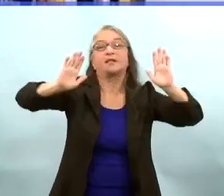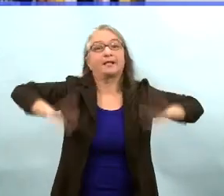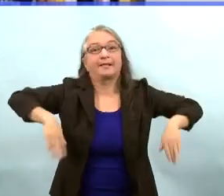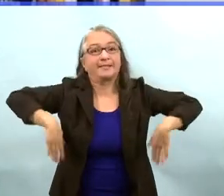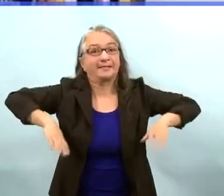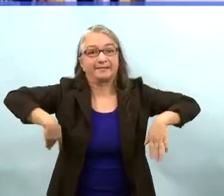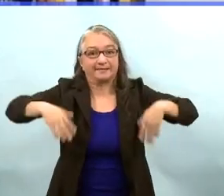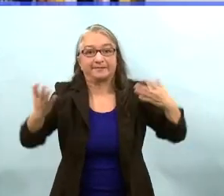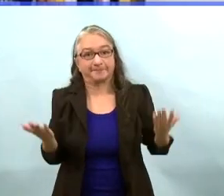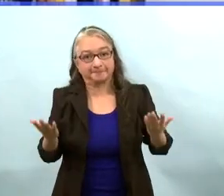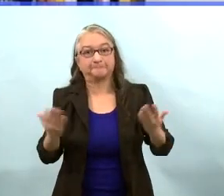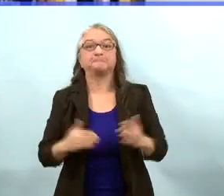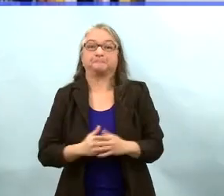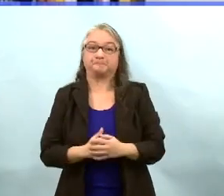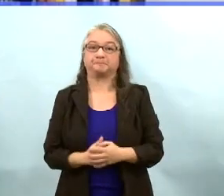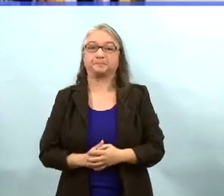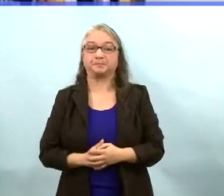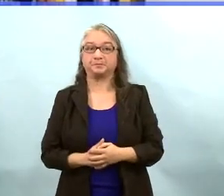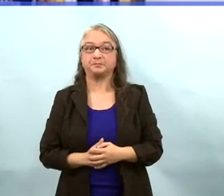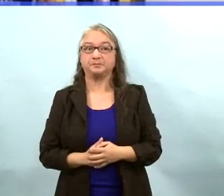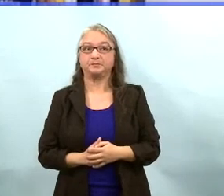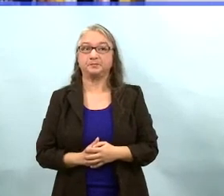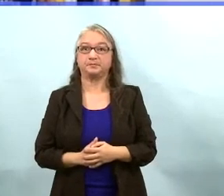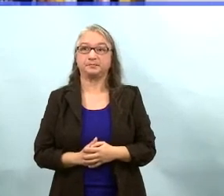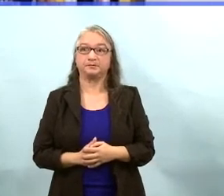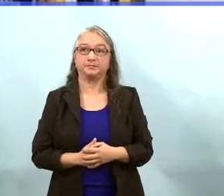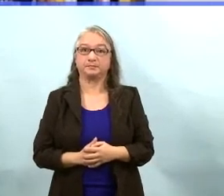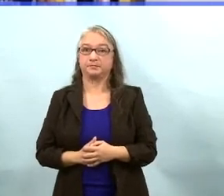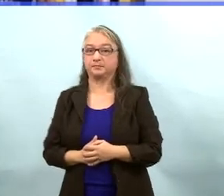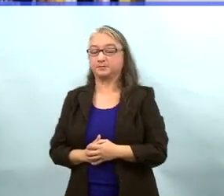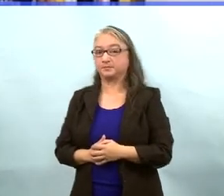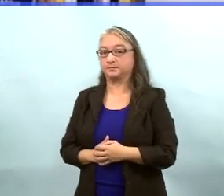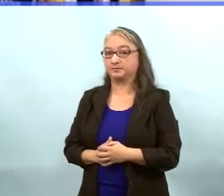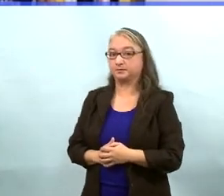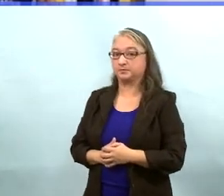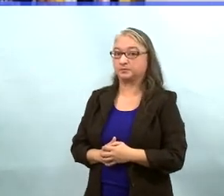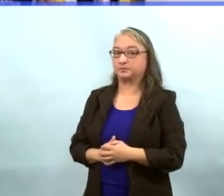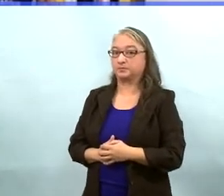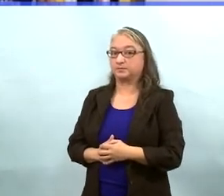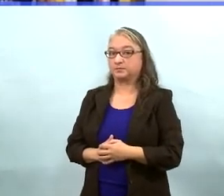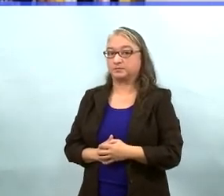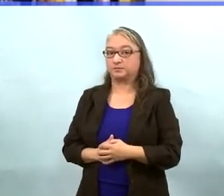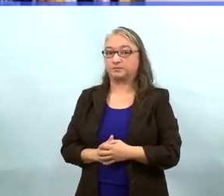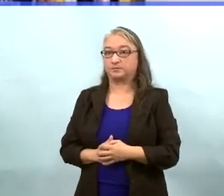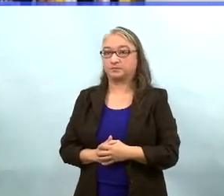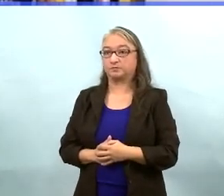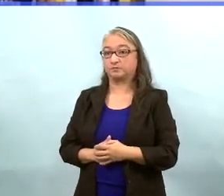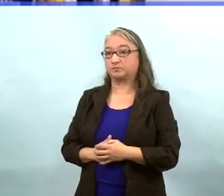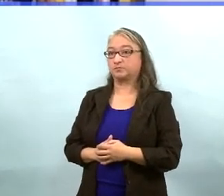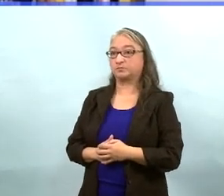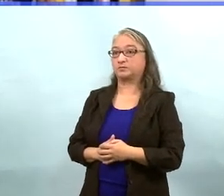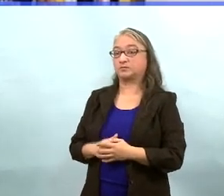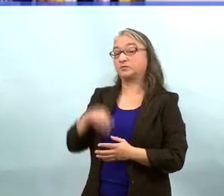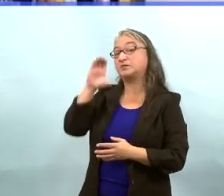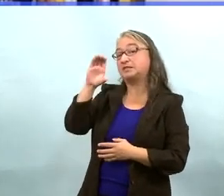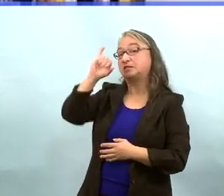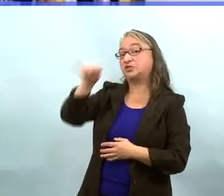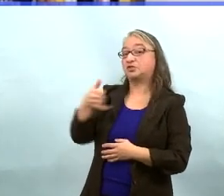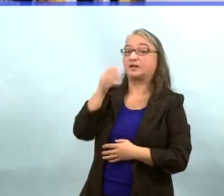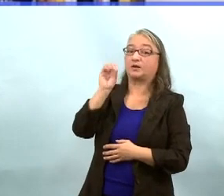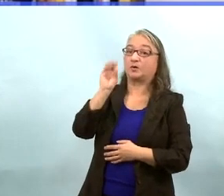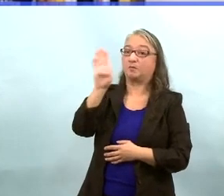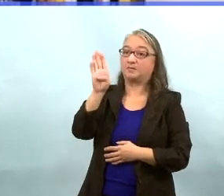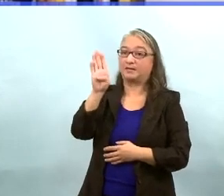des essais avec des enfants de moins de 12 ans. D'accord, merci. De CJOB, Skyler.